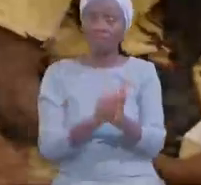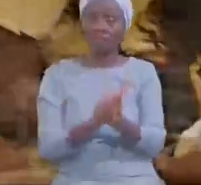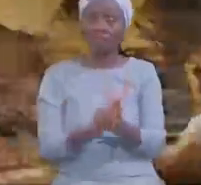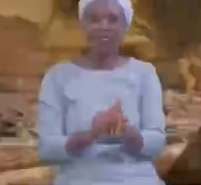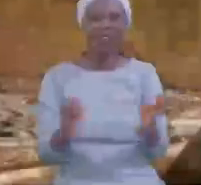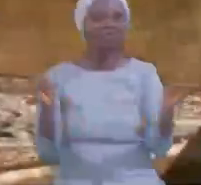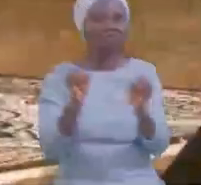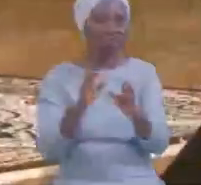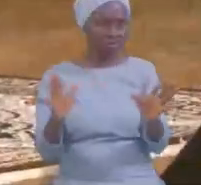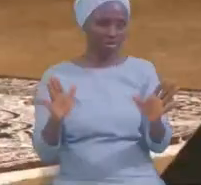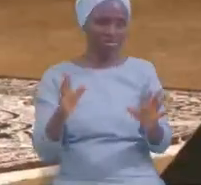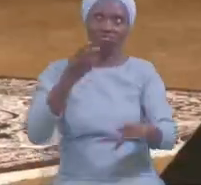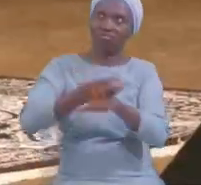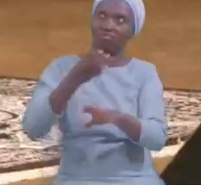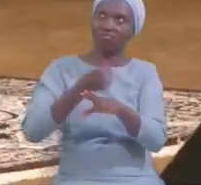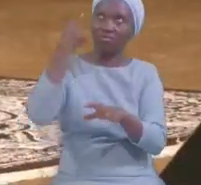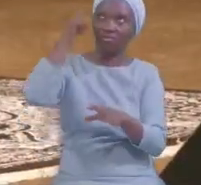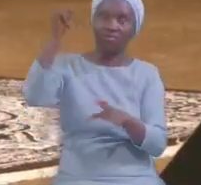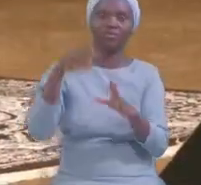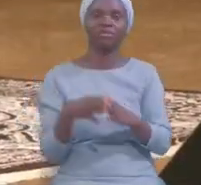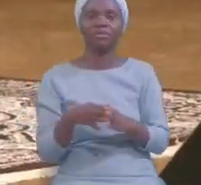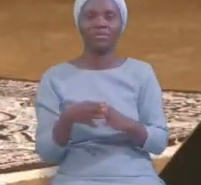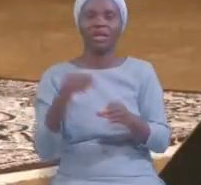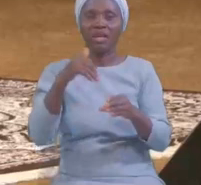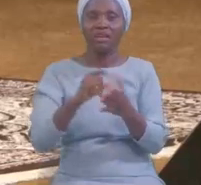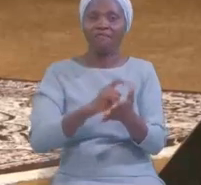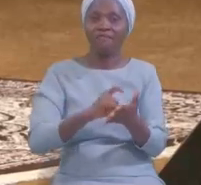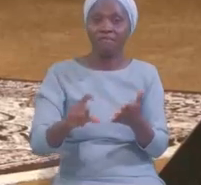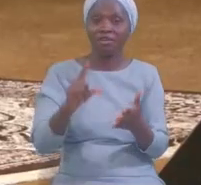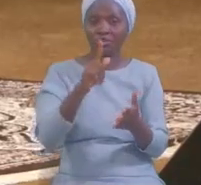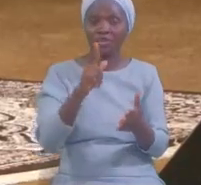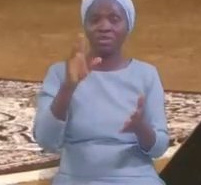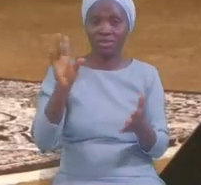qui soit étonnant de ta part. Le voyons, et le verset